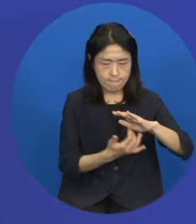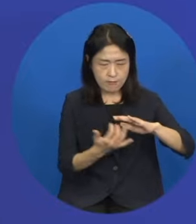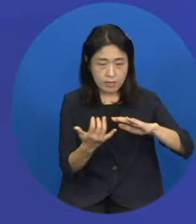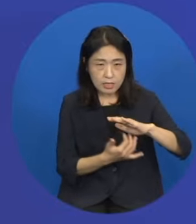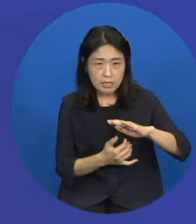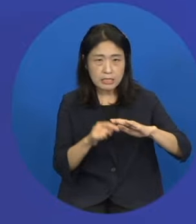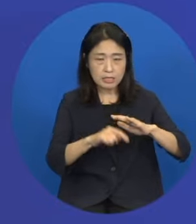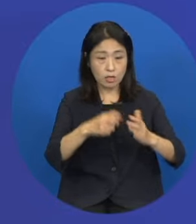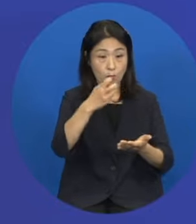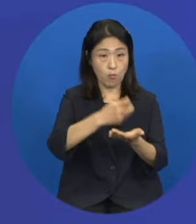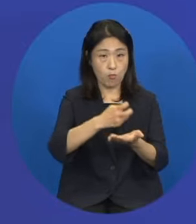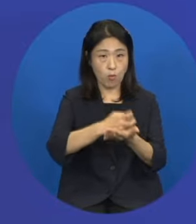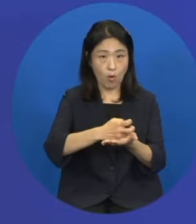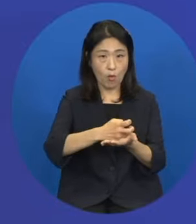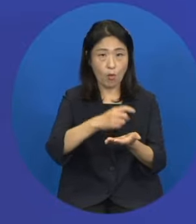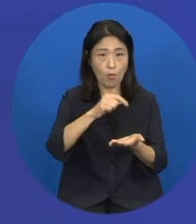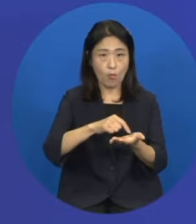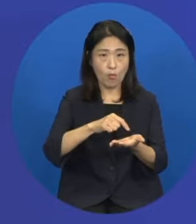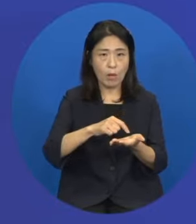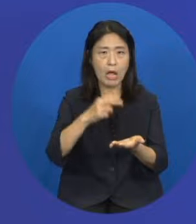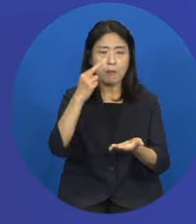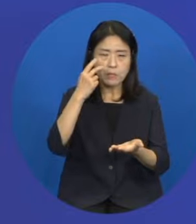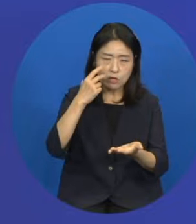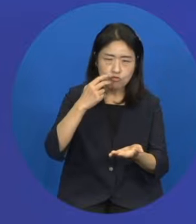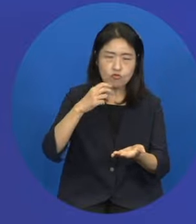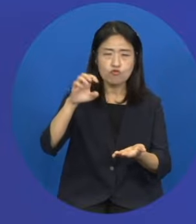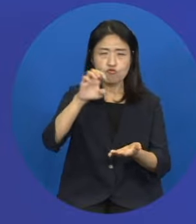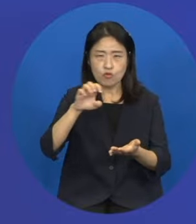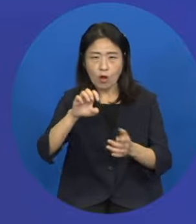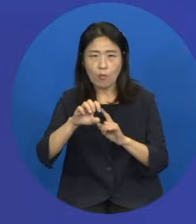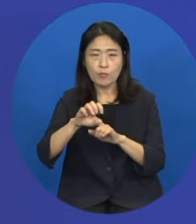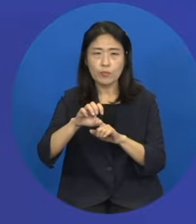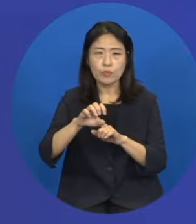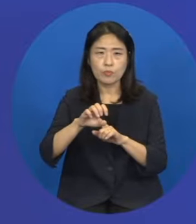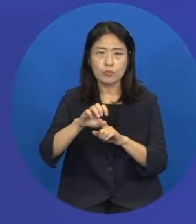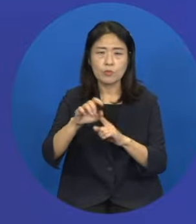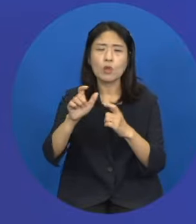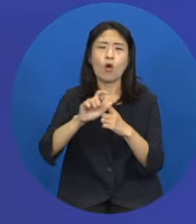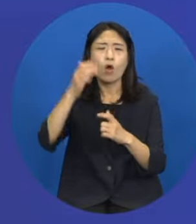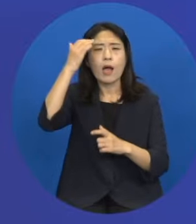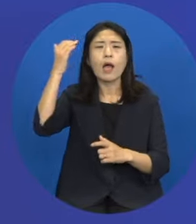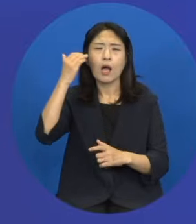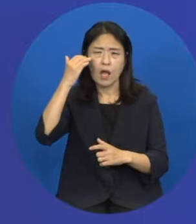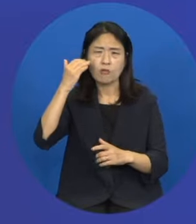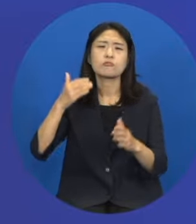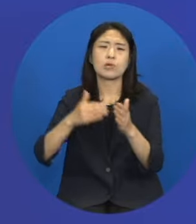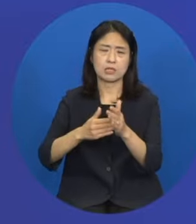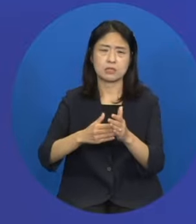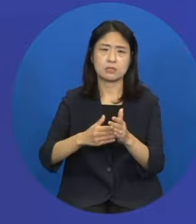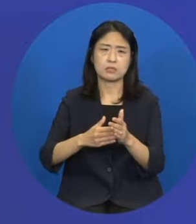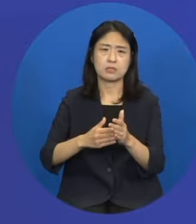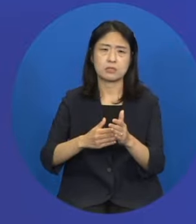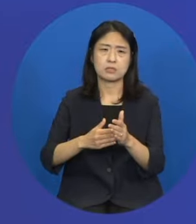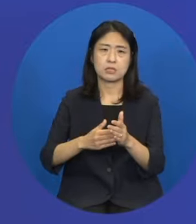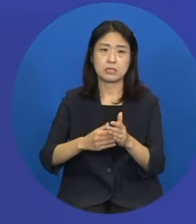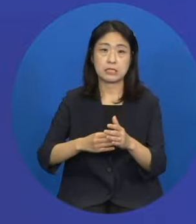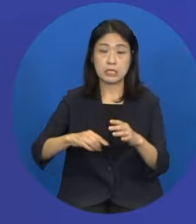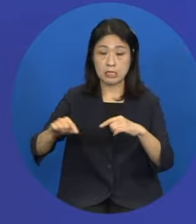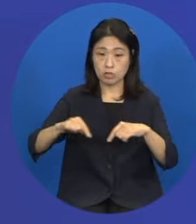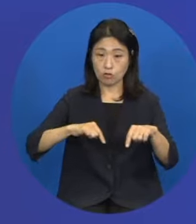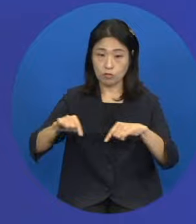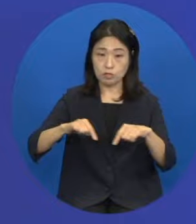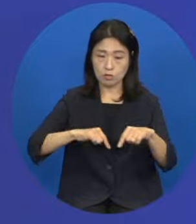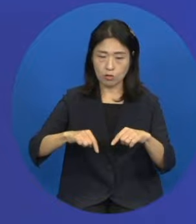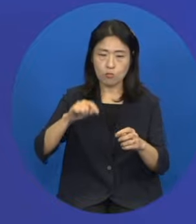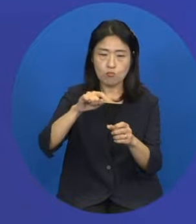유럽과 미국, 이제는 한국을 노리고 있습니다. 마치 헤롯이 유대인들을 기쁘게 하기 위해 어떤 정치적인 이해관계